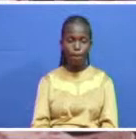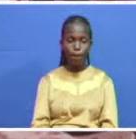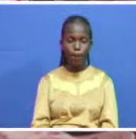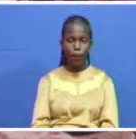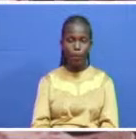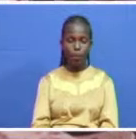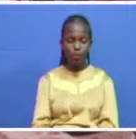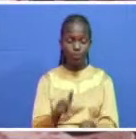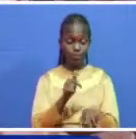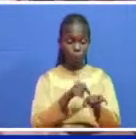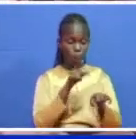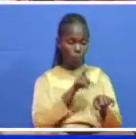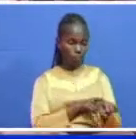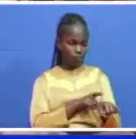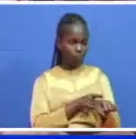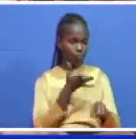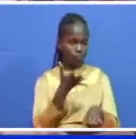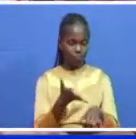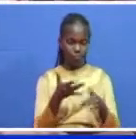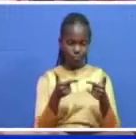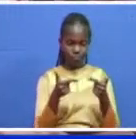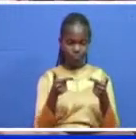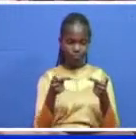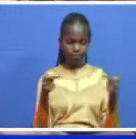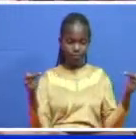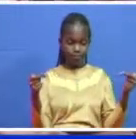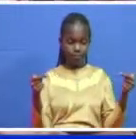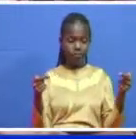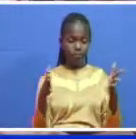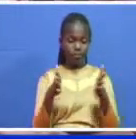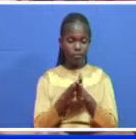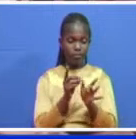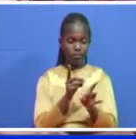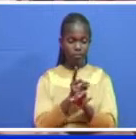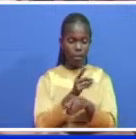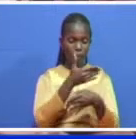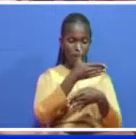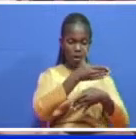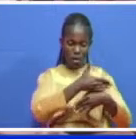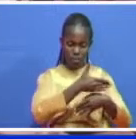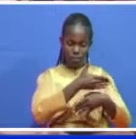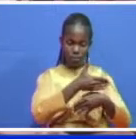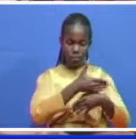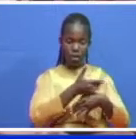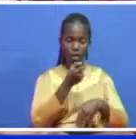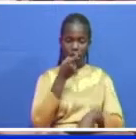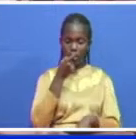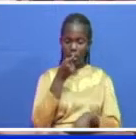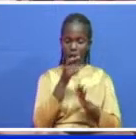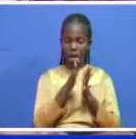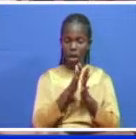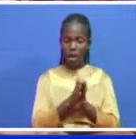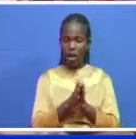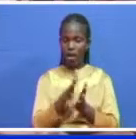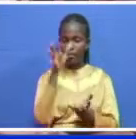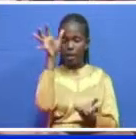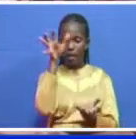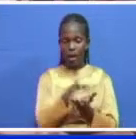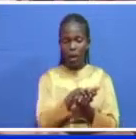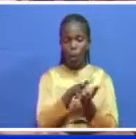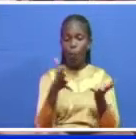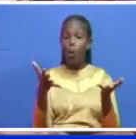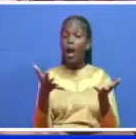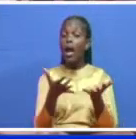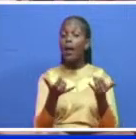kwa binda ya sani kuidhi tuwe kuikusi wangu sanisio na ibebuka ni umobakani wa county ya Kitui na ila ya Tanariva